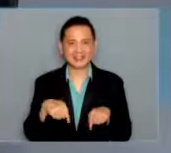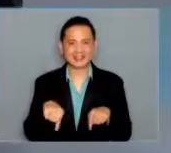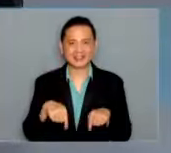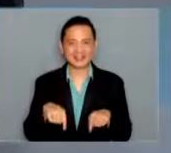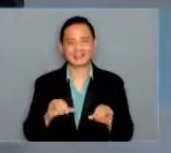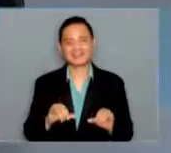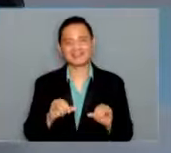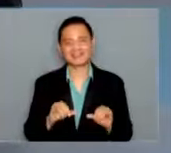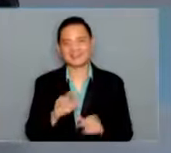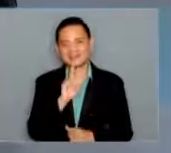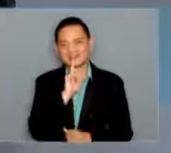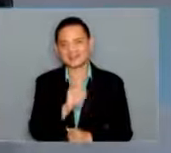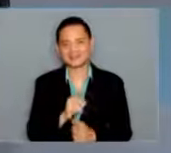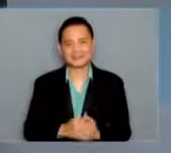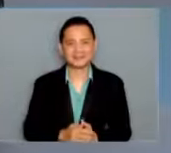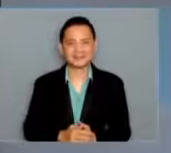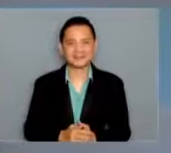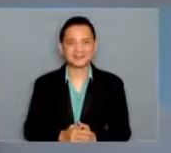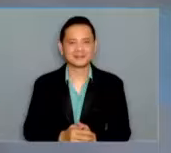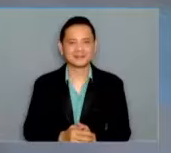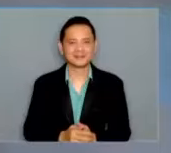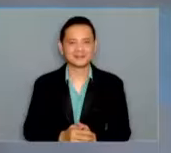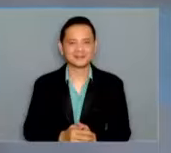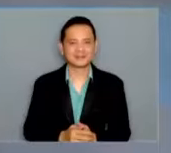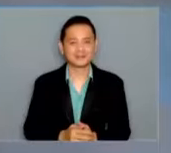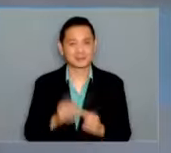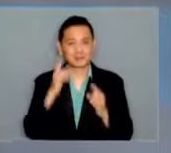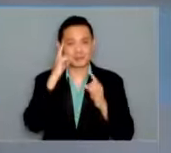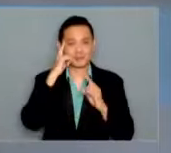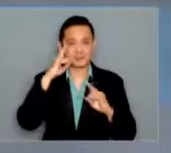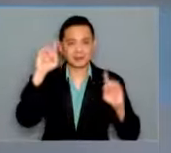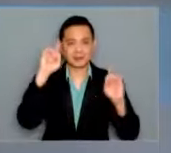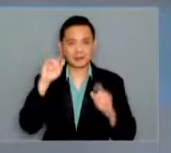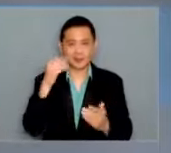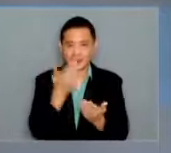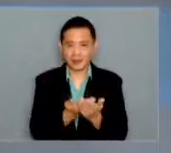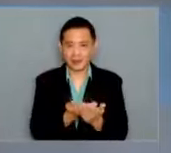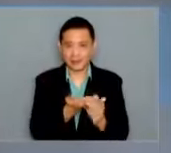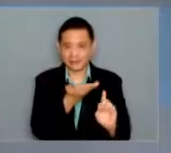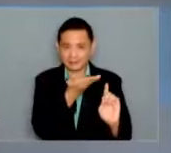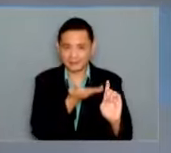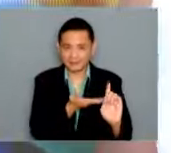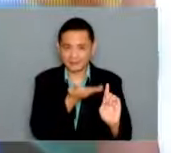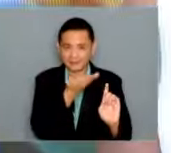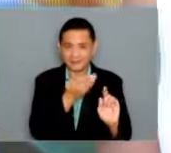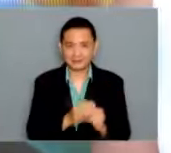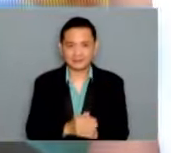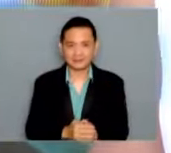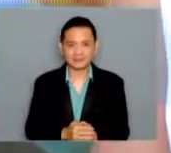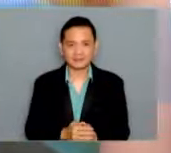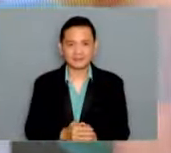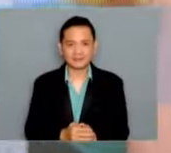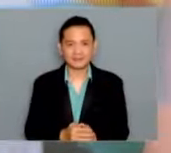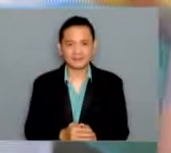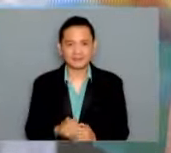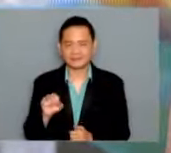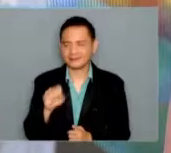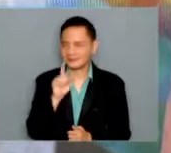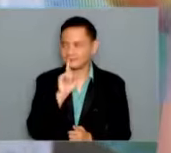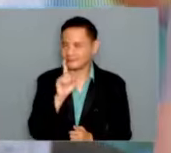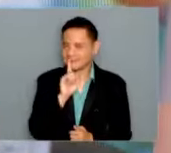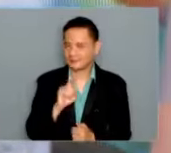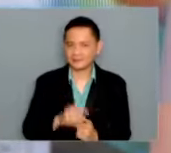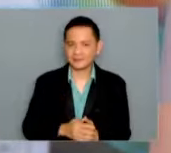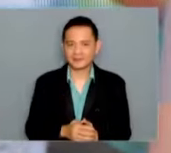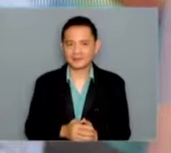Iconic talaga. Di ba, finally? Yes. So, parang yung 1, 2, 3 yan. Yan yung mga nagsasabi sa akin ng